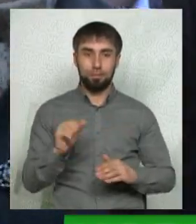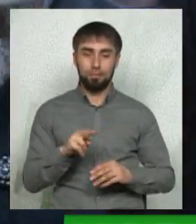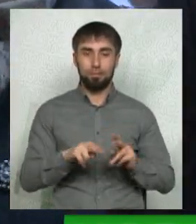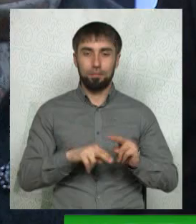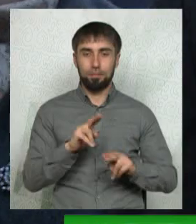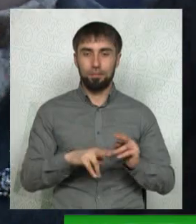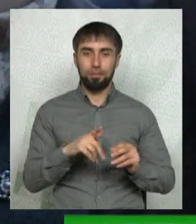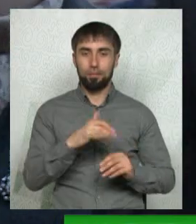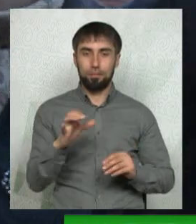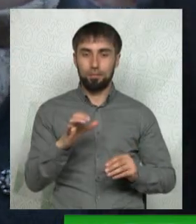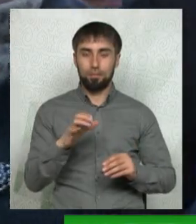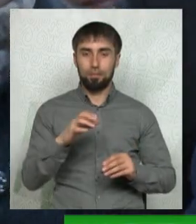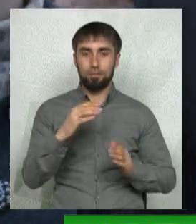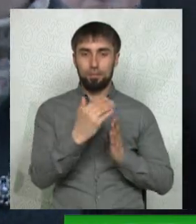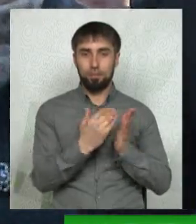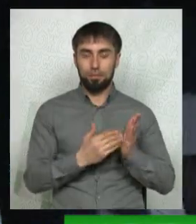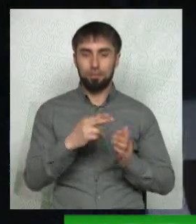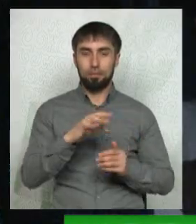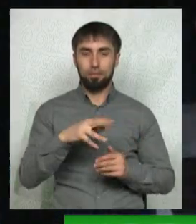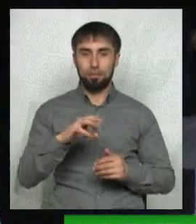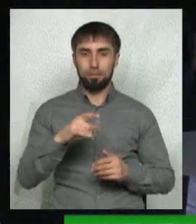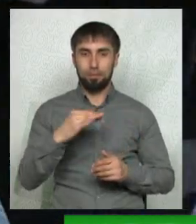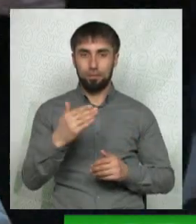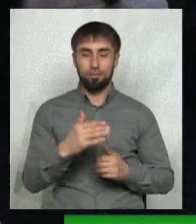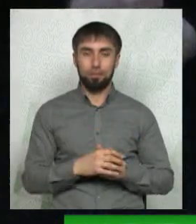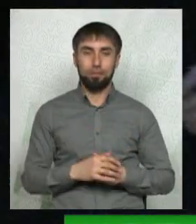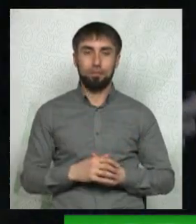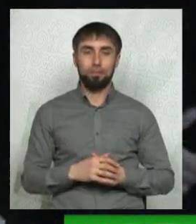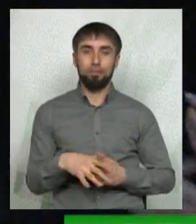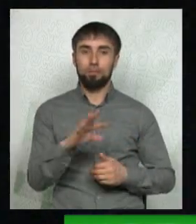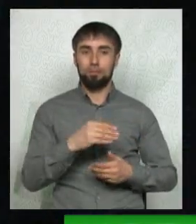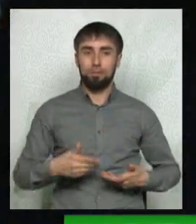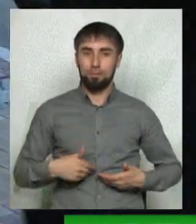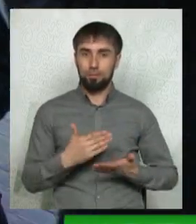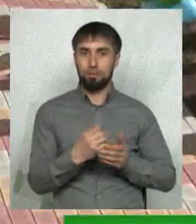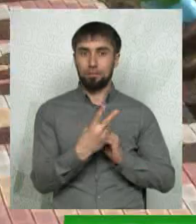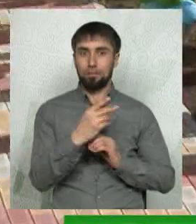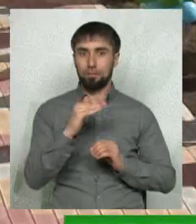рамках госпрограммы «Демография». В округе проживает более 12 тысяч человек, и